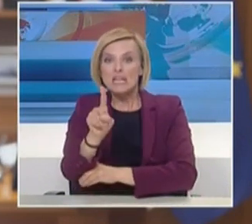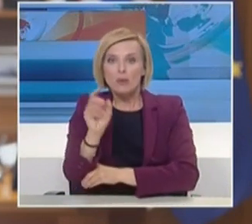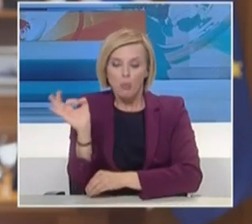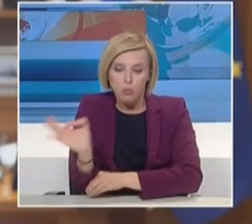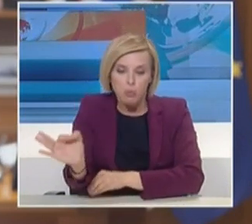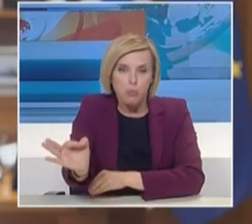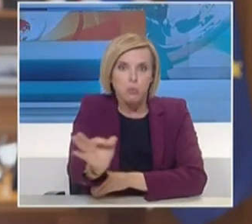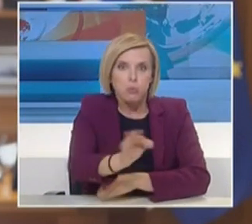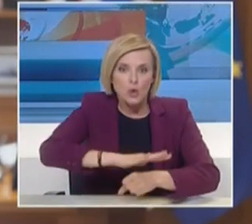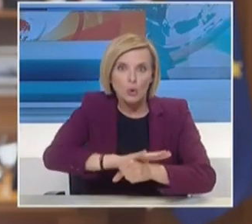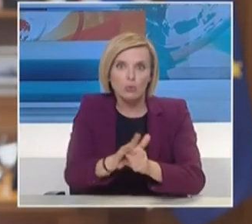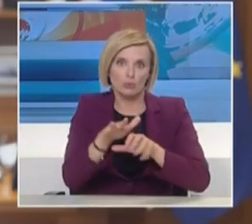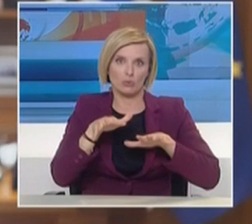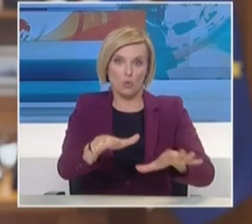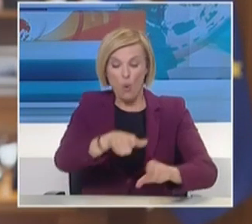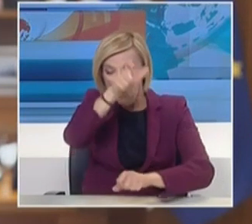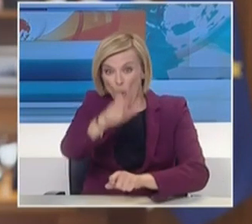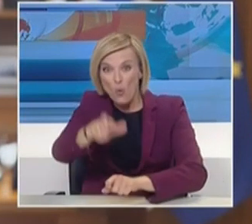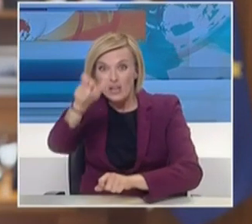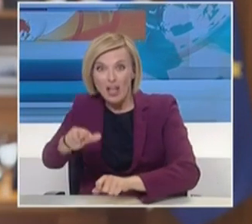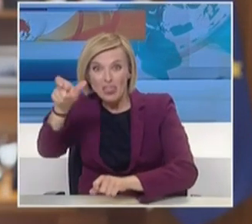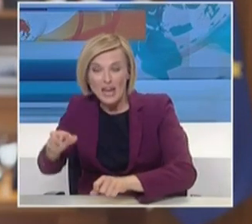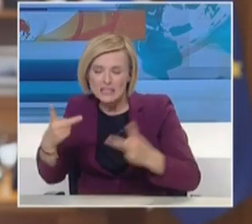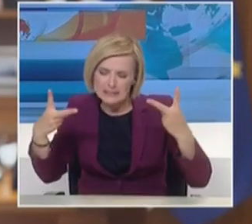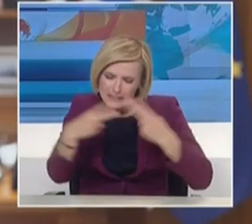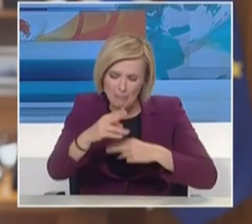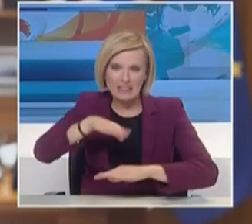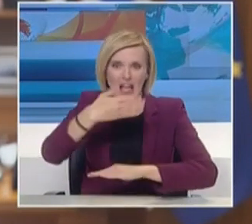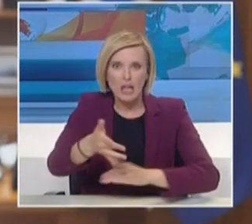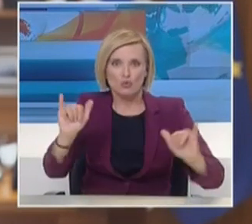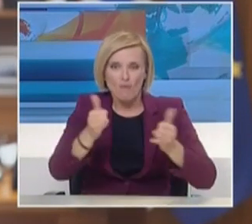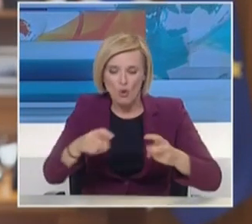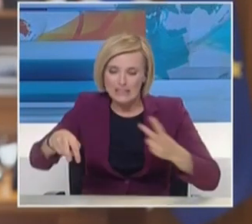ιού. Καθένας από εμάς να πάψει να γίνεται κρίκος μεταφοράς στον διπλανό του.